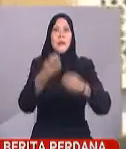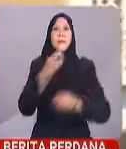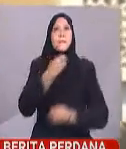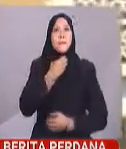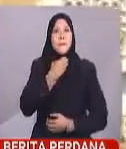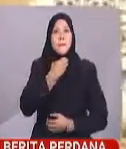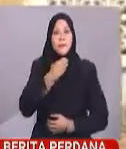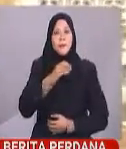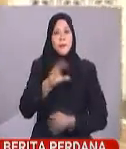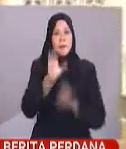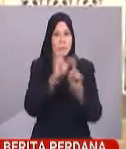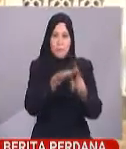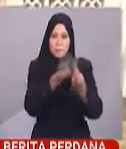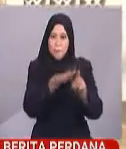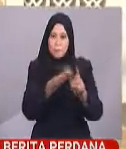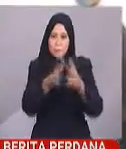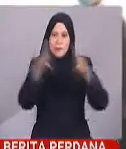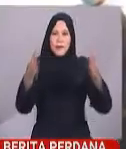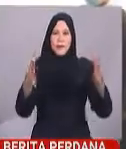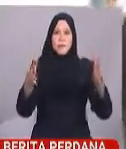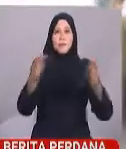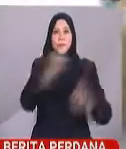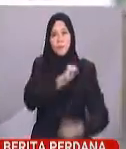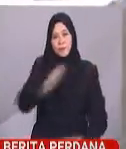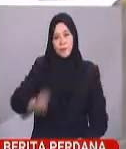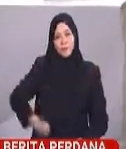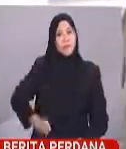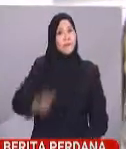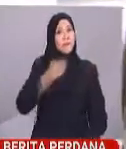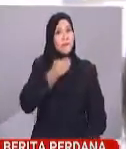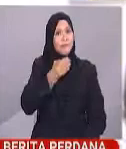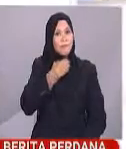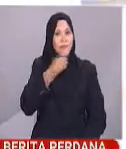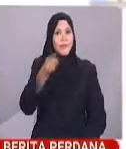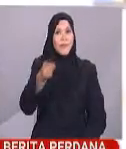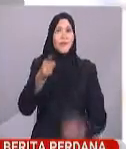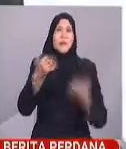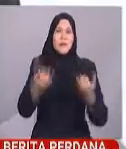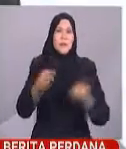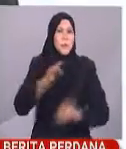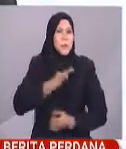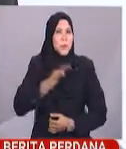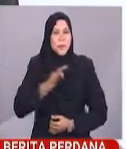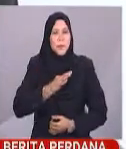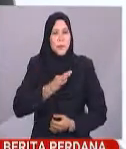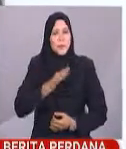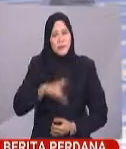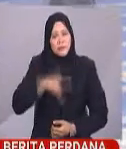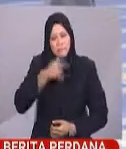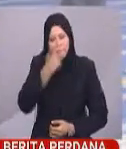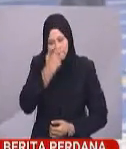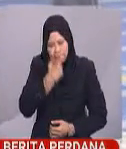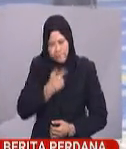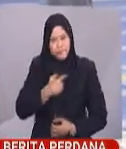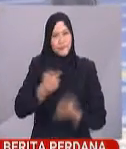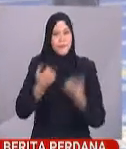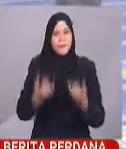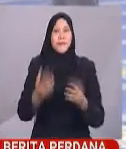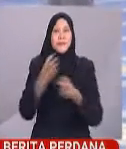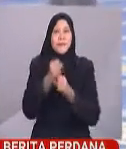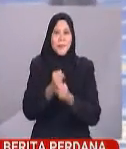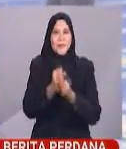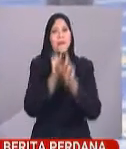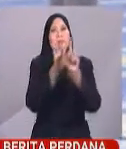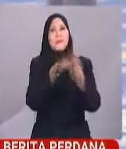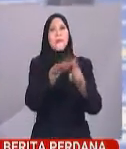Perak, Imam Besar Masjid Sultan Azlan Shah Ipoh menzahirkan rasa teruja dan sayu apabila dapat mengimamkan